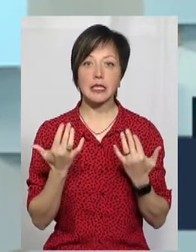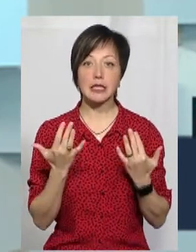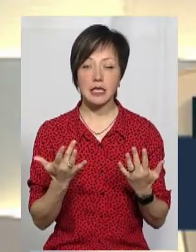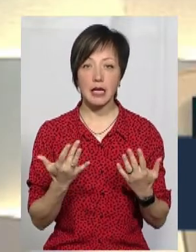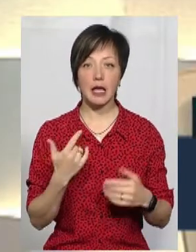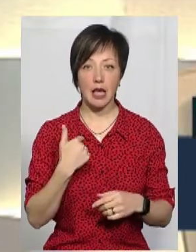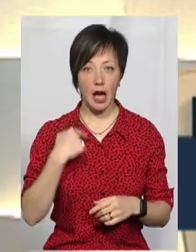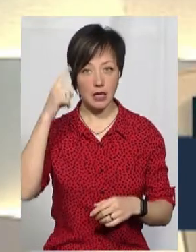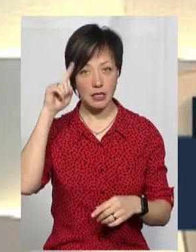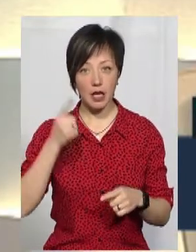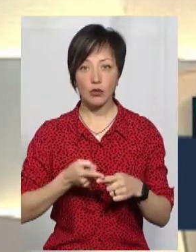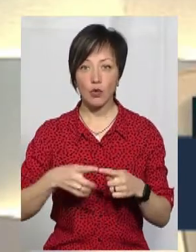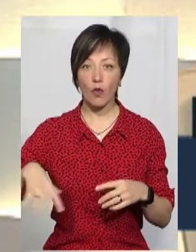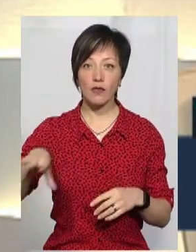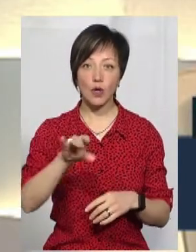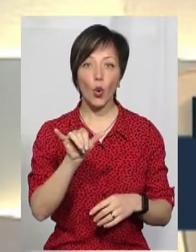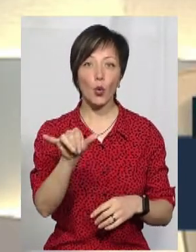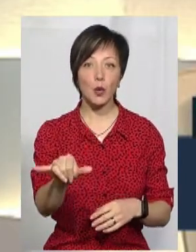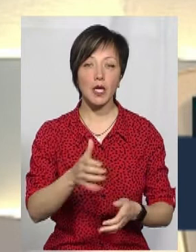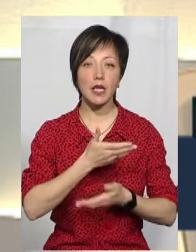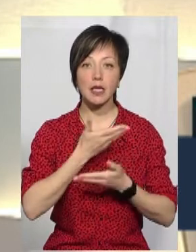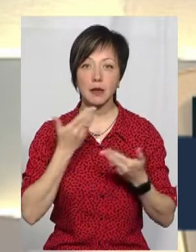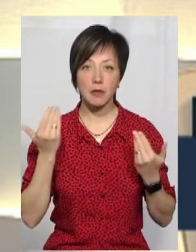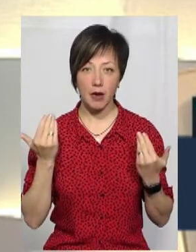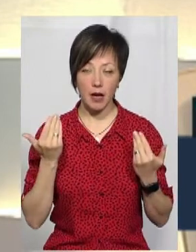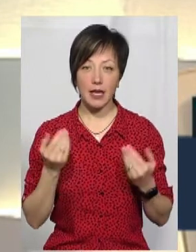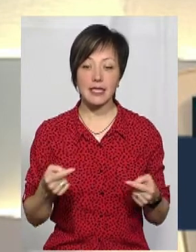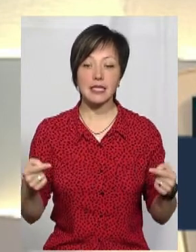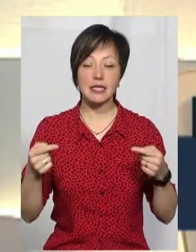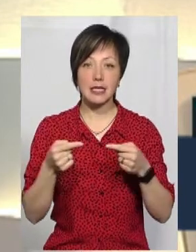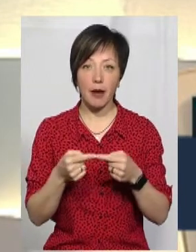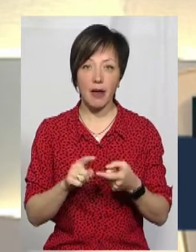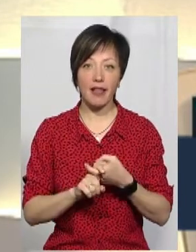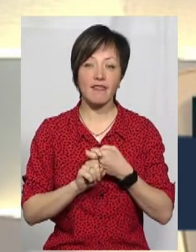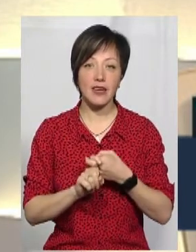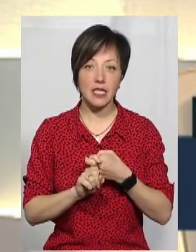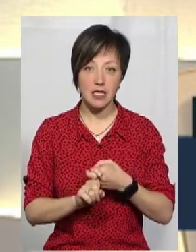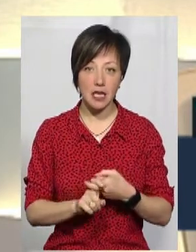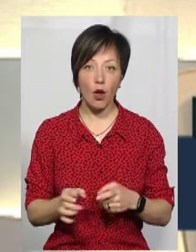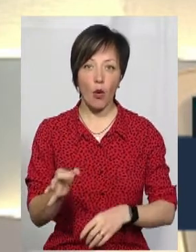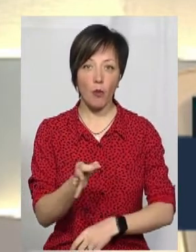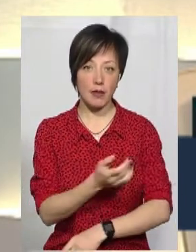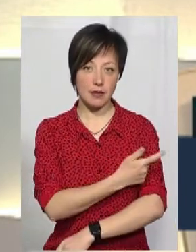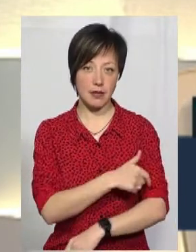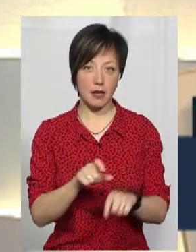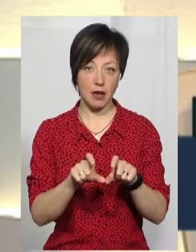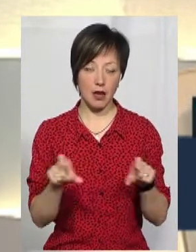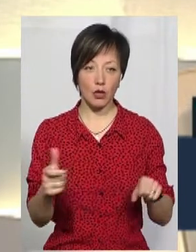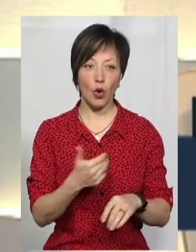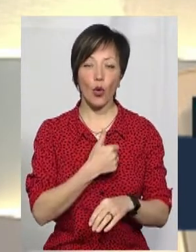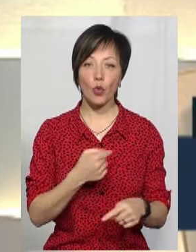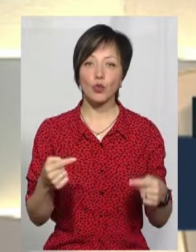Наскільки я знаю, цього усього у них немає. Саме в інфекційній обласній лікарні. Я